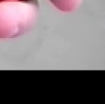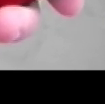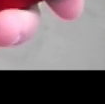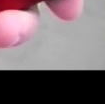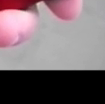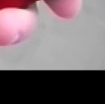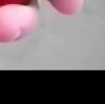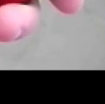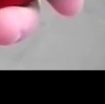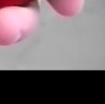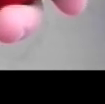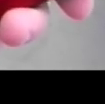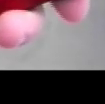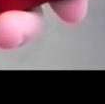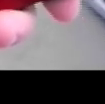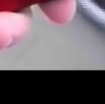виборця,